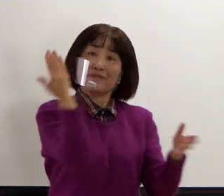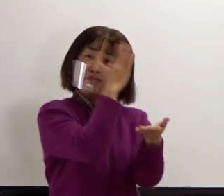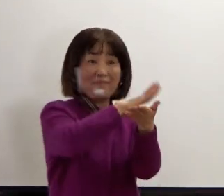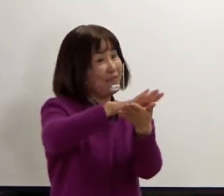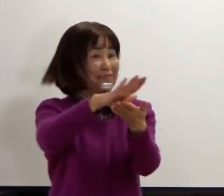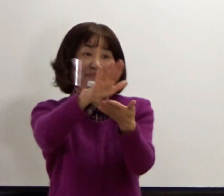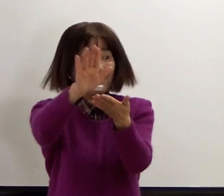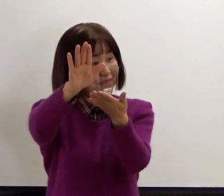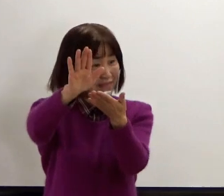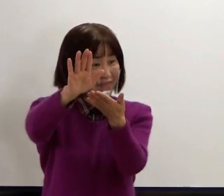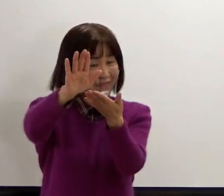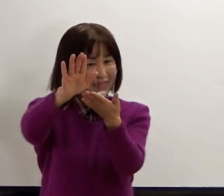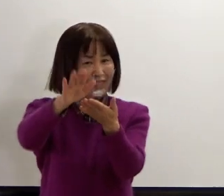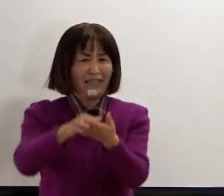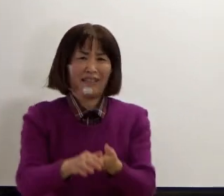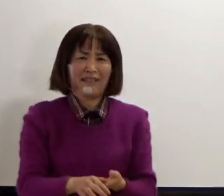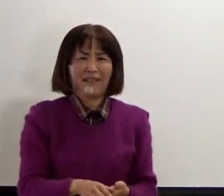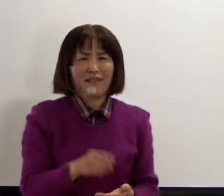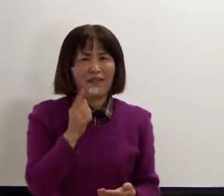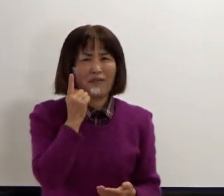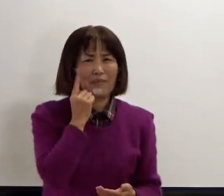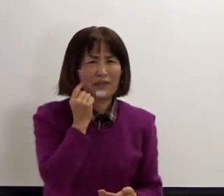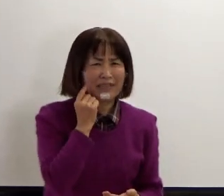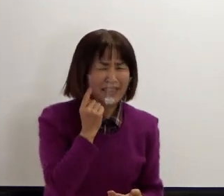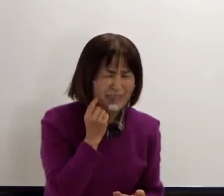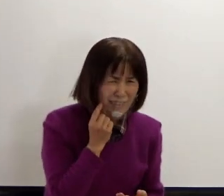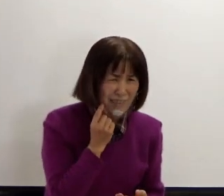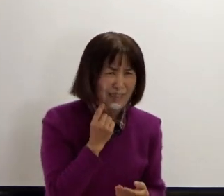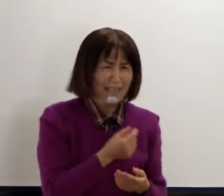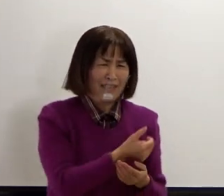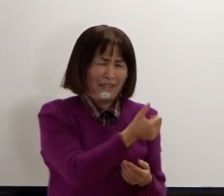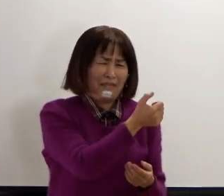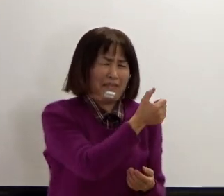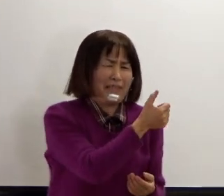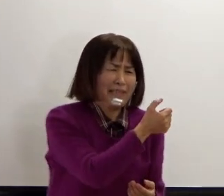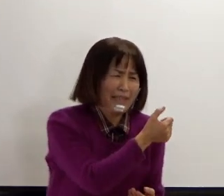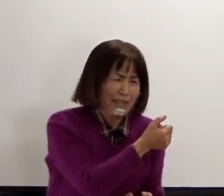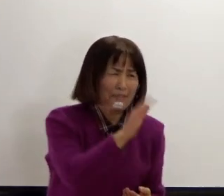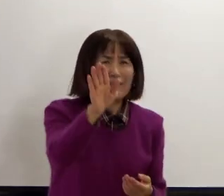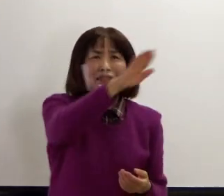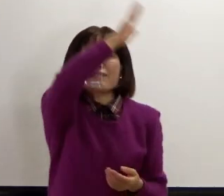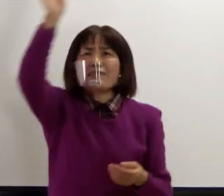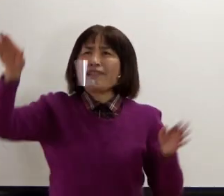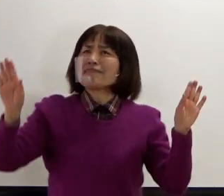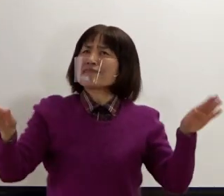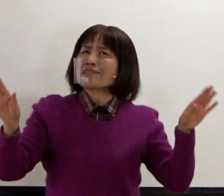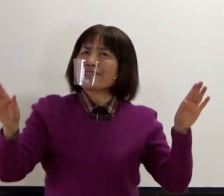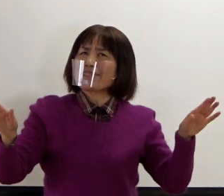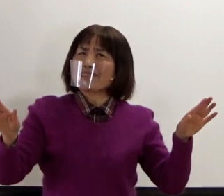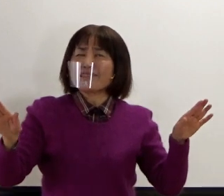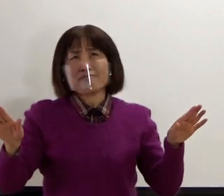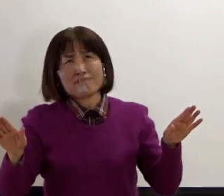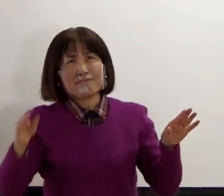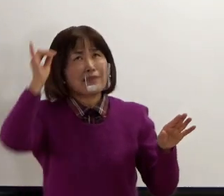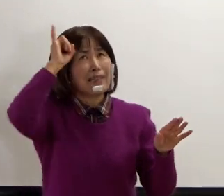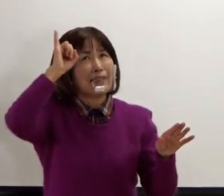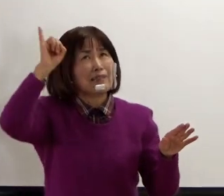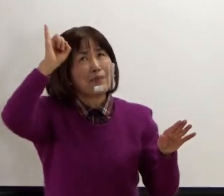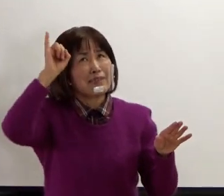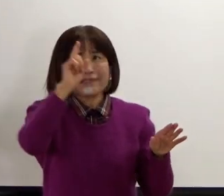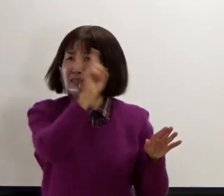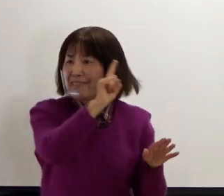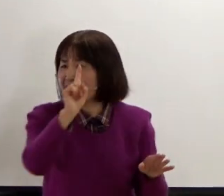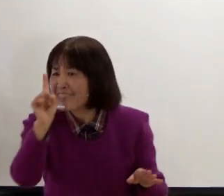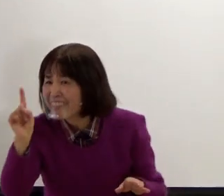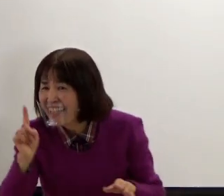そんなんじゃなくてみそらしい格好をしたおじいさんだったかもしれないんです、分からないですね。それは人間のこの希望